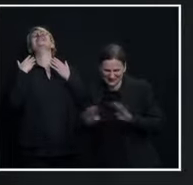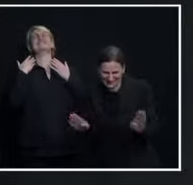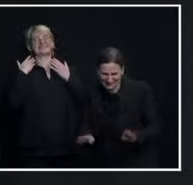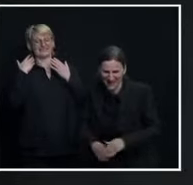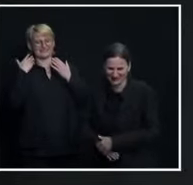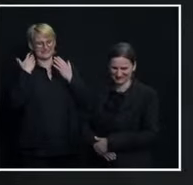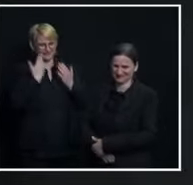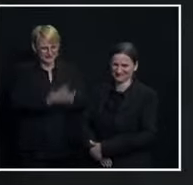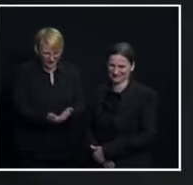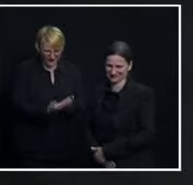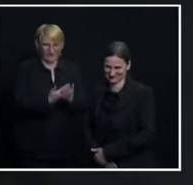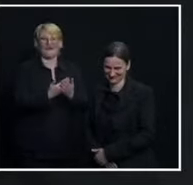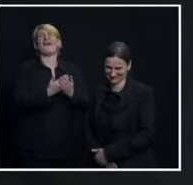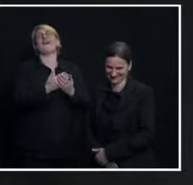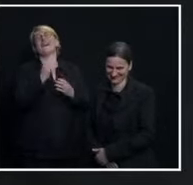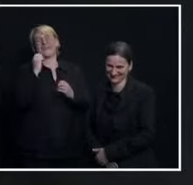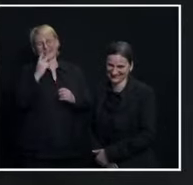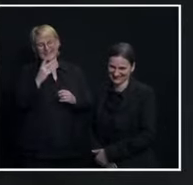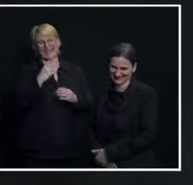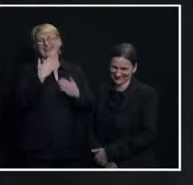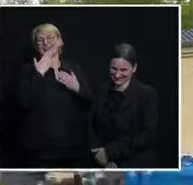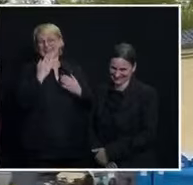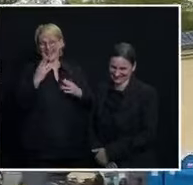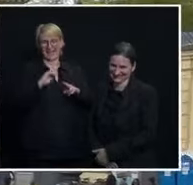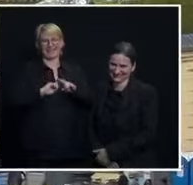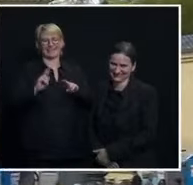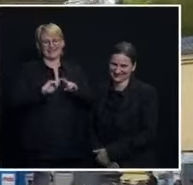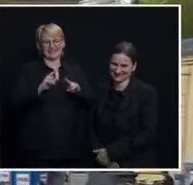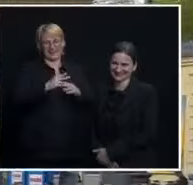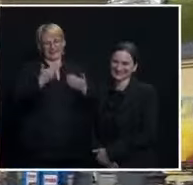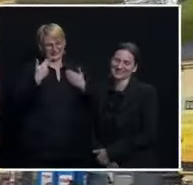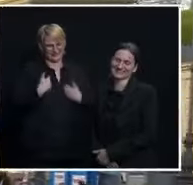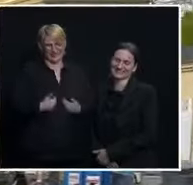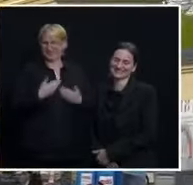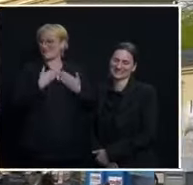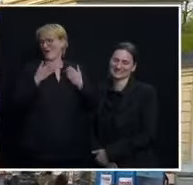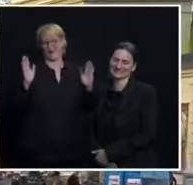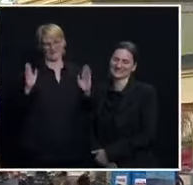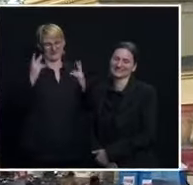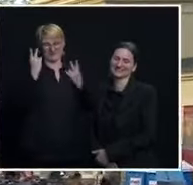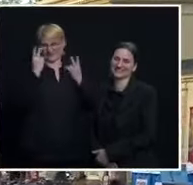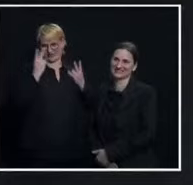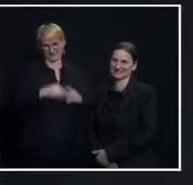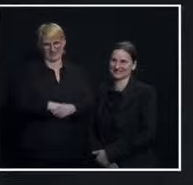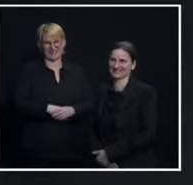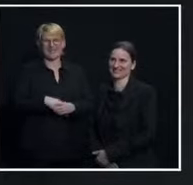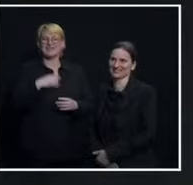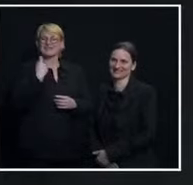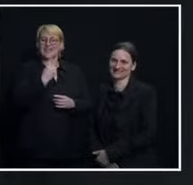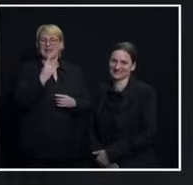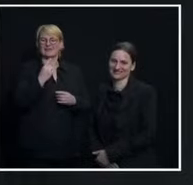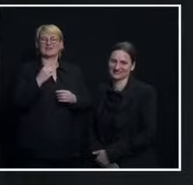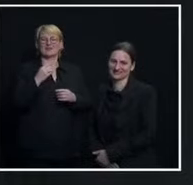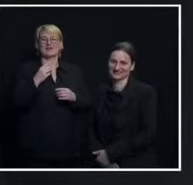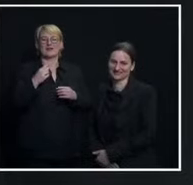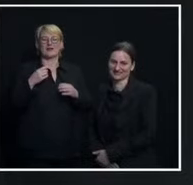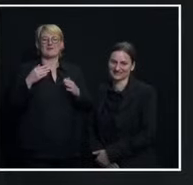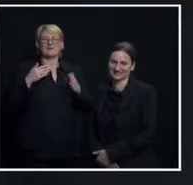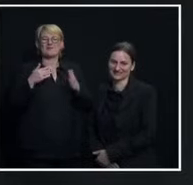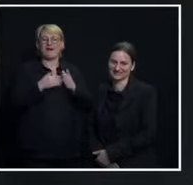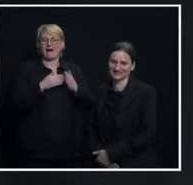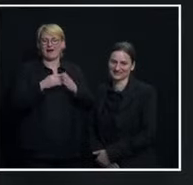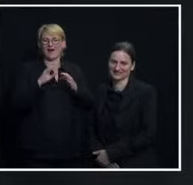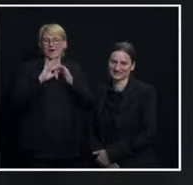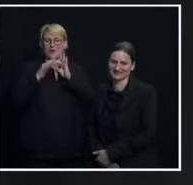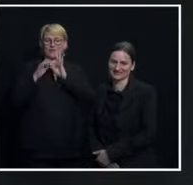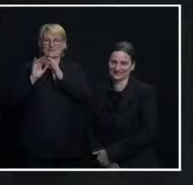für die Korrektur. Auch dafür sind wir immer und jederzeit offen. Mehrfache Goldmedaillengewinnerin bei den Paralympics, das stimmt aber